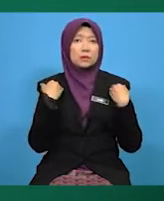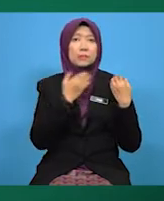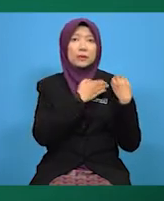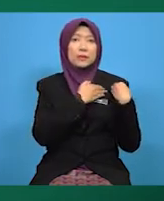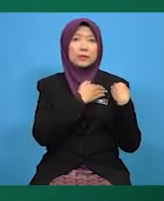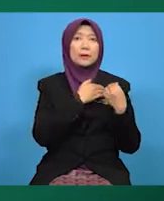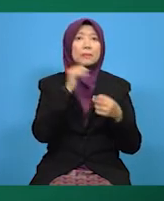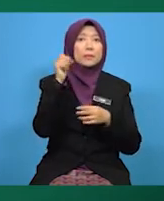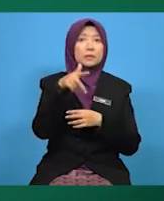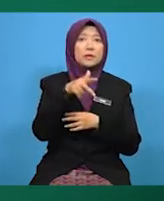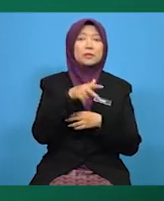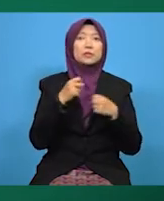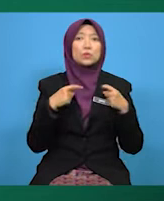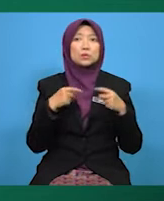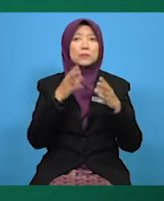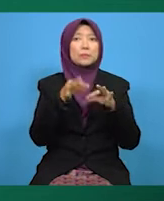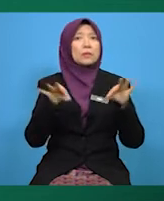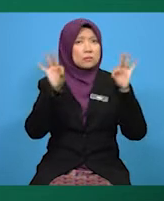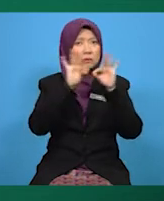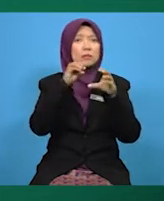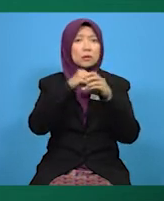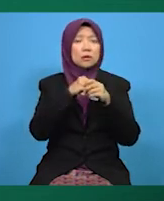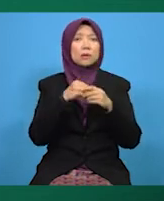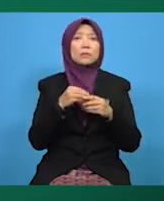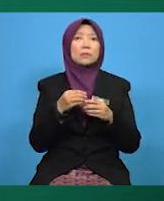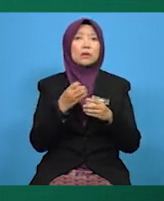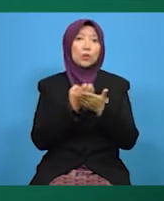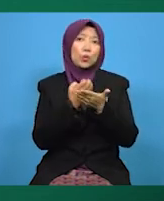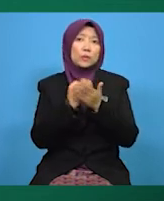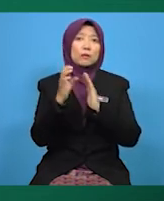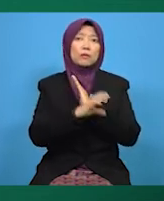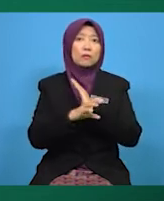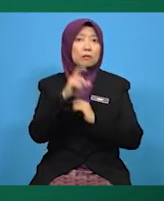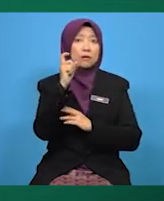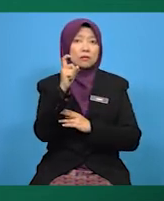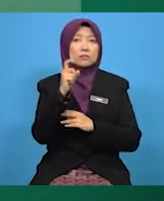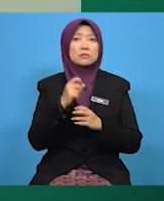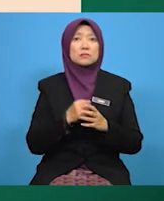peranan perbelanjaan penggunaan swasta semakin penting dalam pertumbuhan ekonomi negara X?